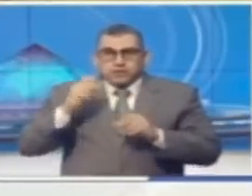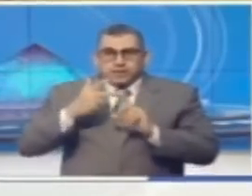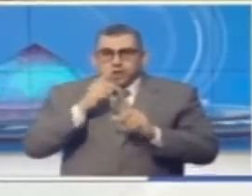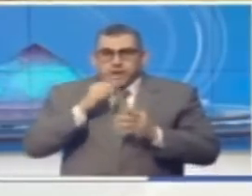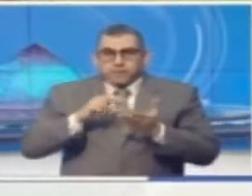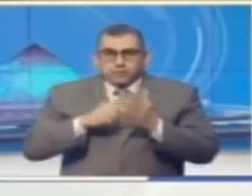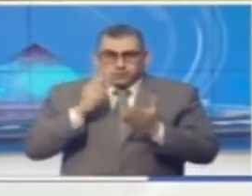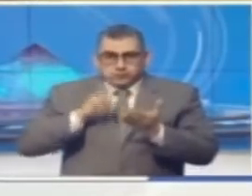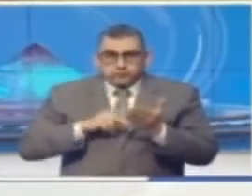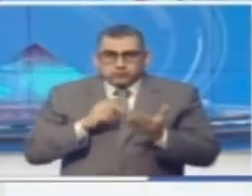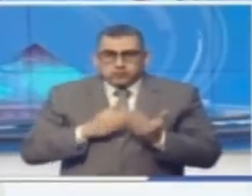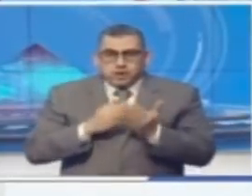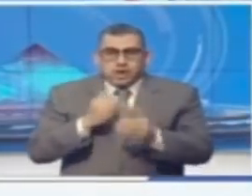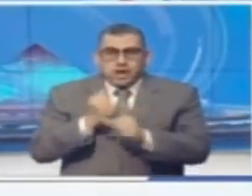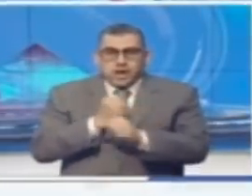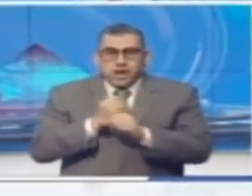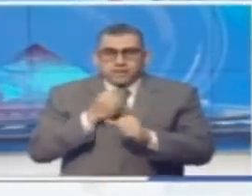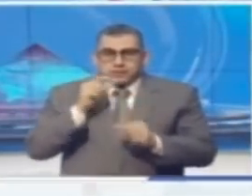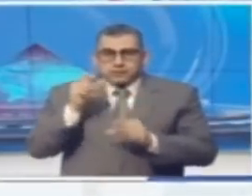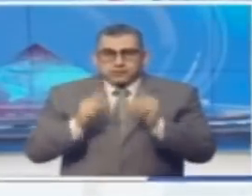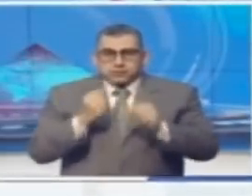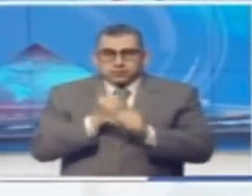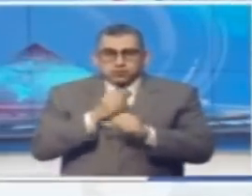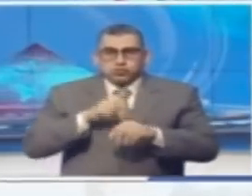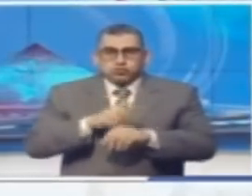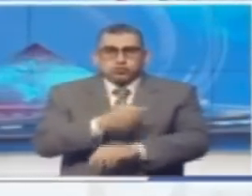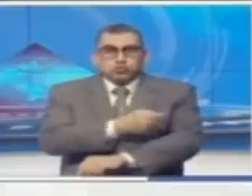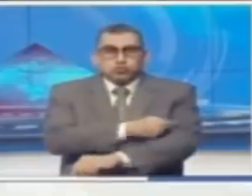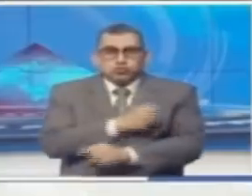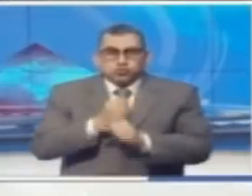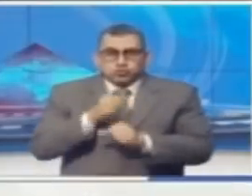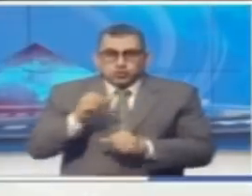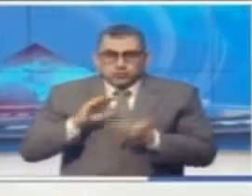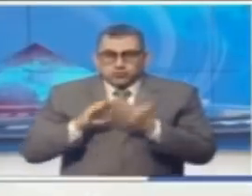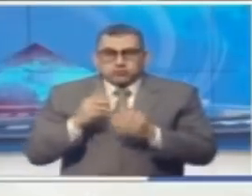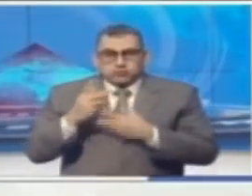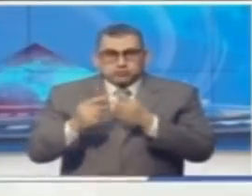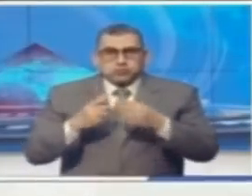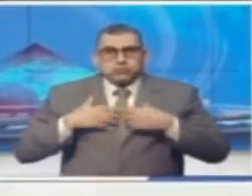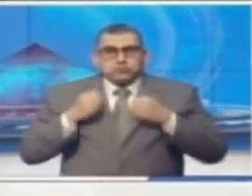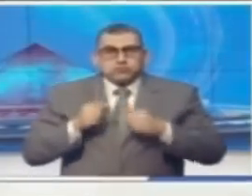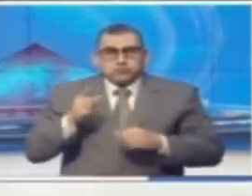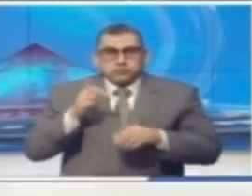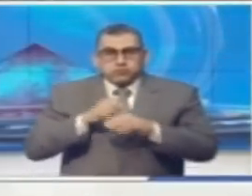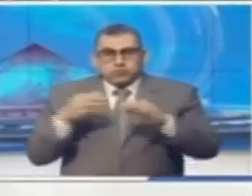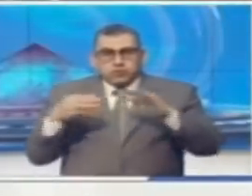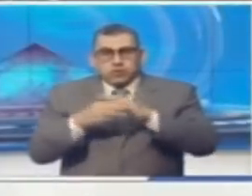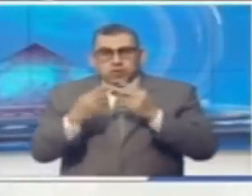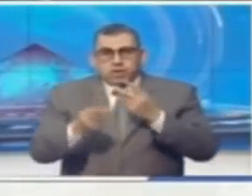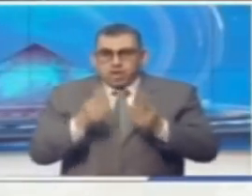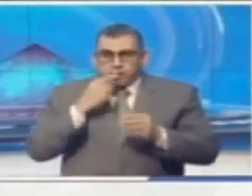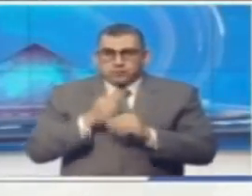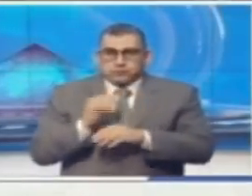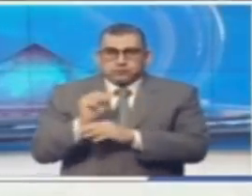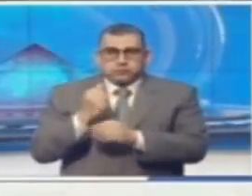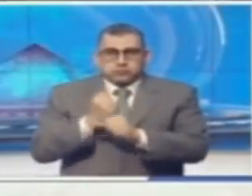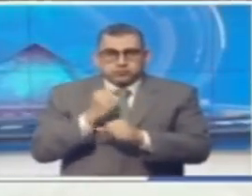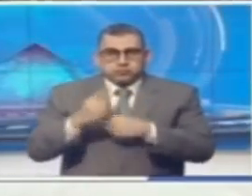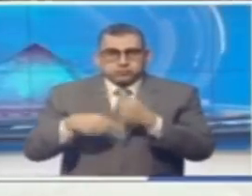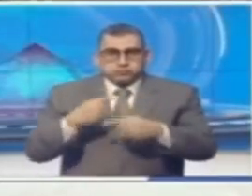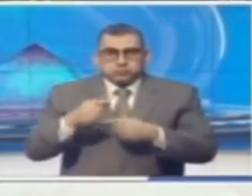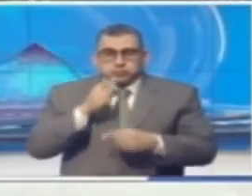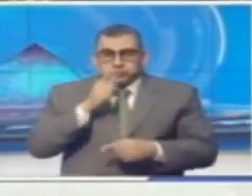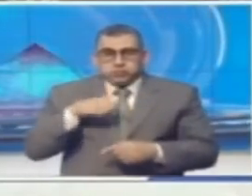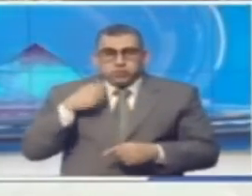التي تم تقديمها للعاملين في مجال الرعاية الصحية ساهمت في وقايتهم من دخول المستشفيات، كما أشار الوزير